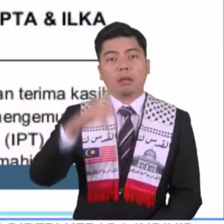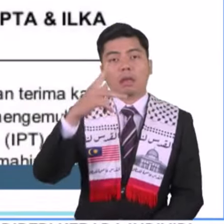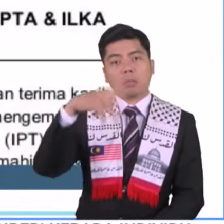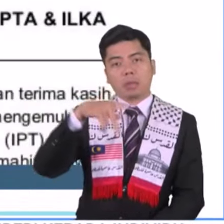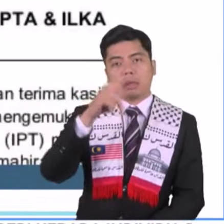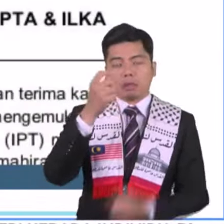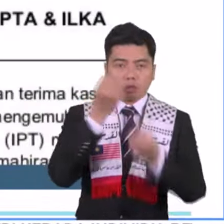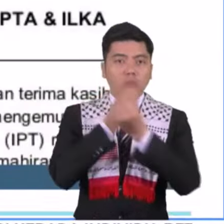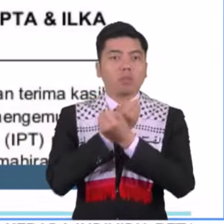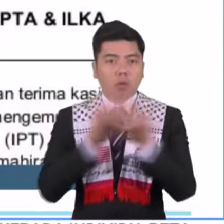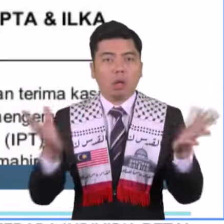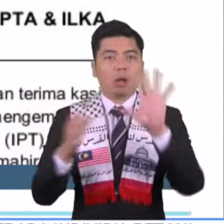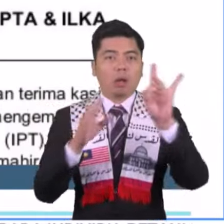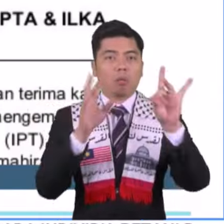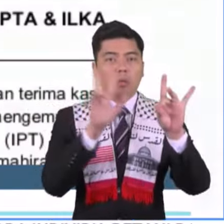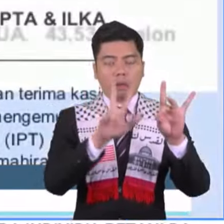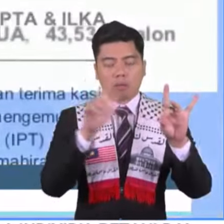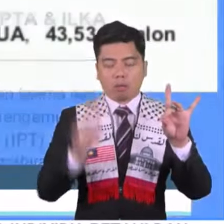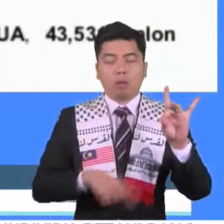KPT memaklumkan